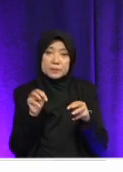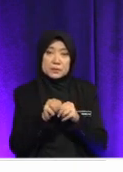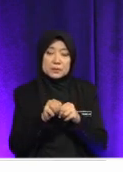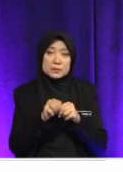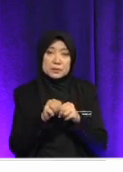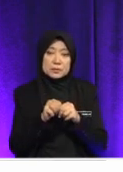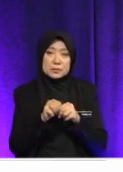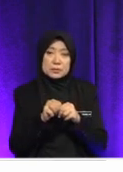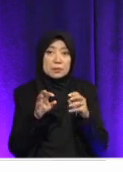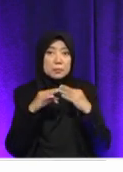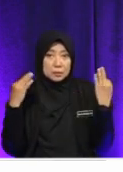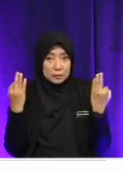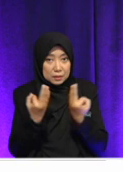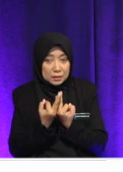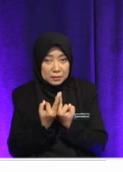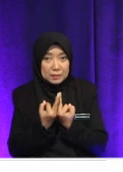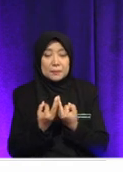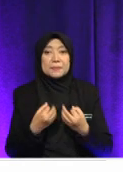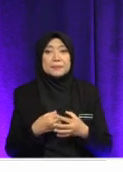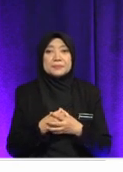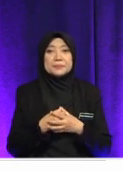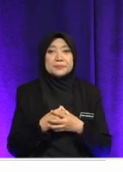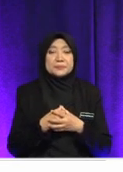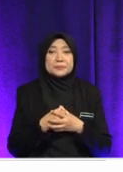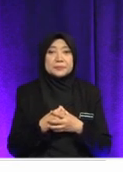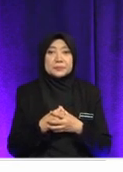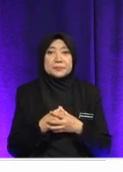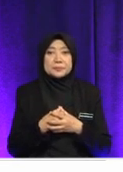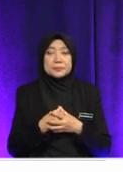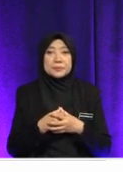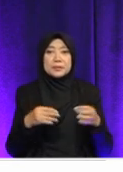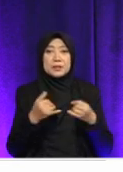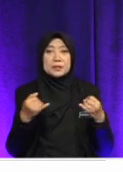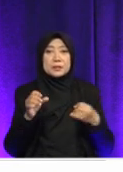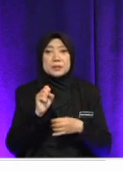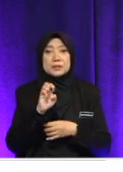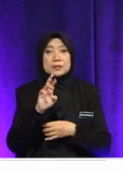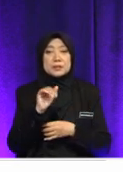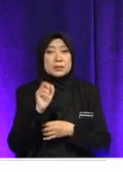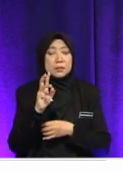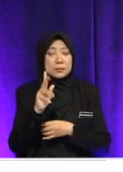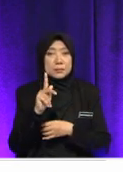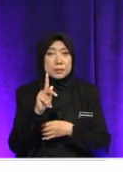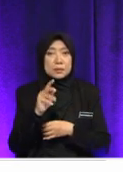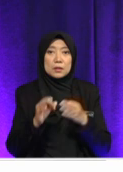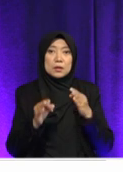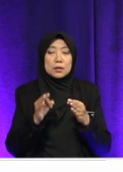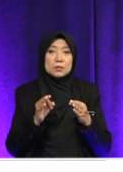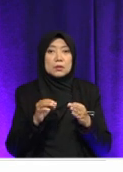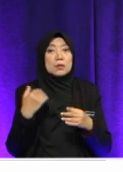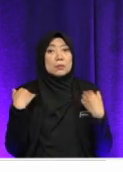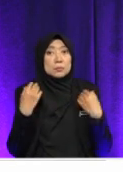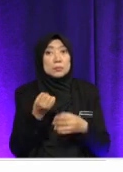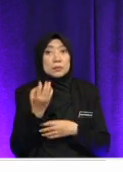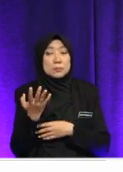oke oke kita pergi Seterusnya kepada oke ini serami sejenis serami kalau Kak sini kita ada berapa